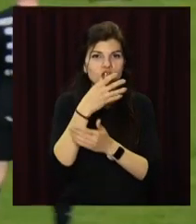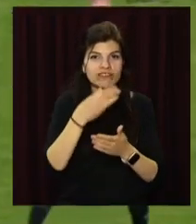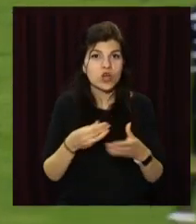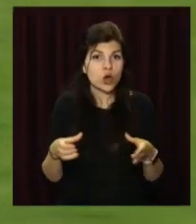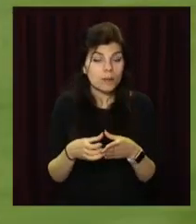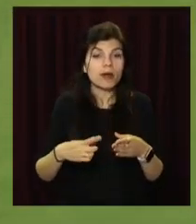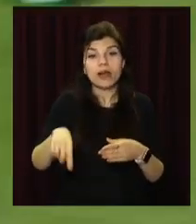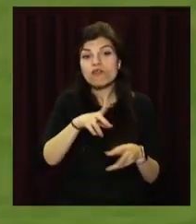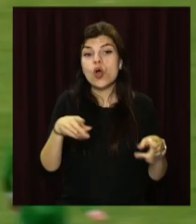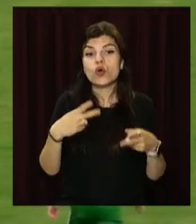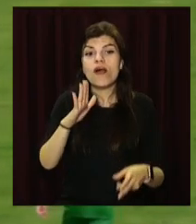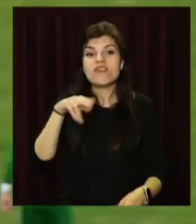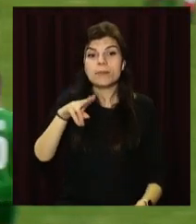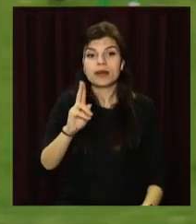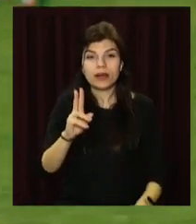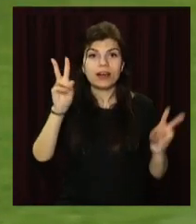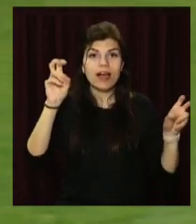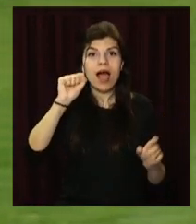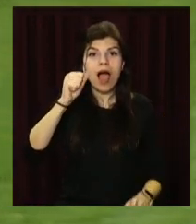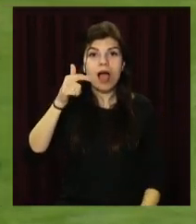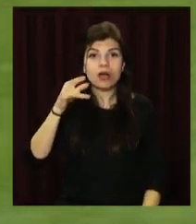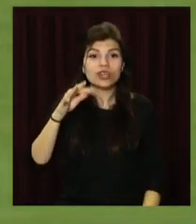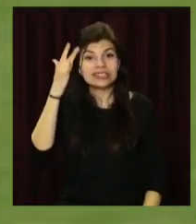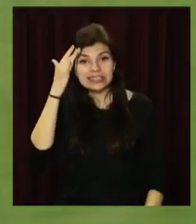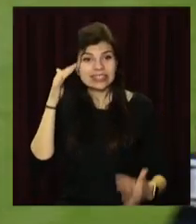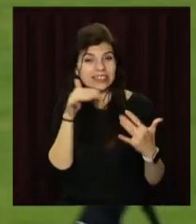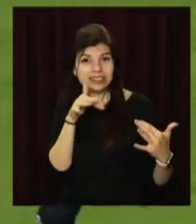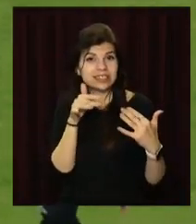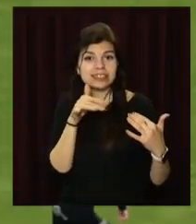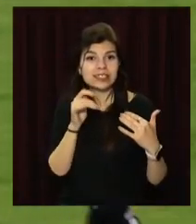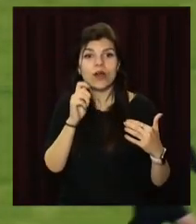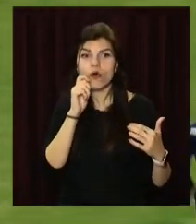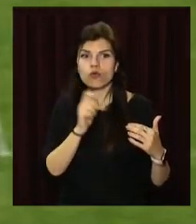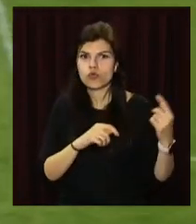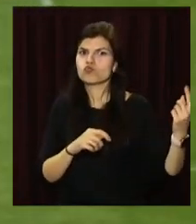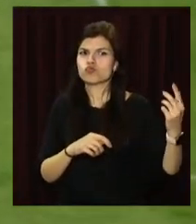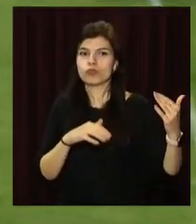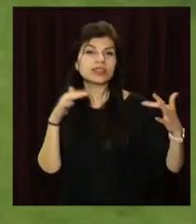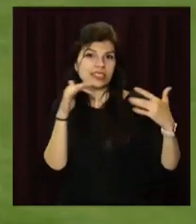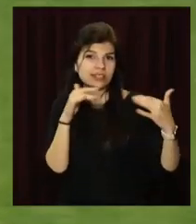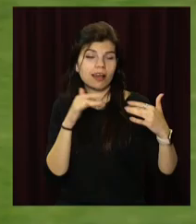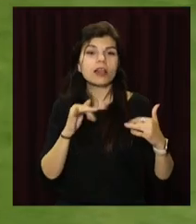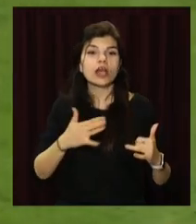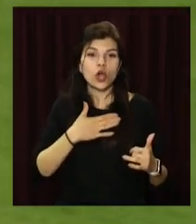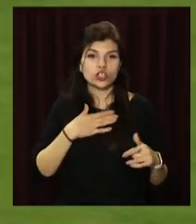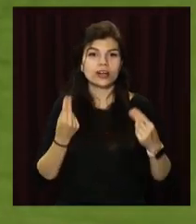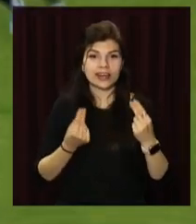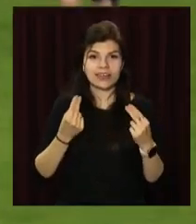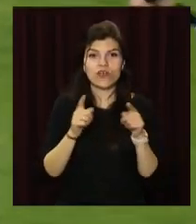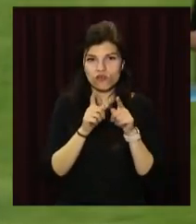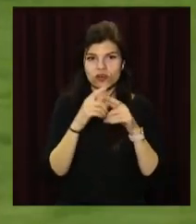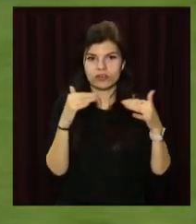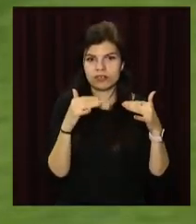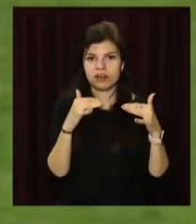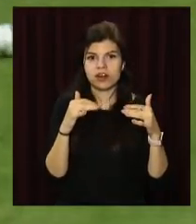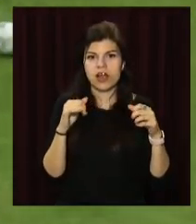команду. Їхній клуб ВПК «Агро» намагався дати бій безперечному фавориту української першості. Втім, для наших гравців футбольний поєдинок